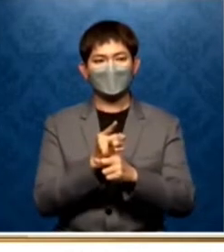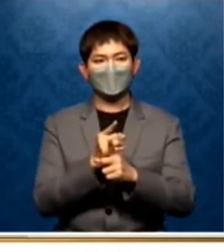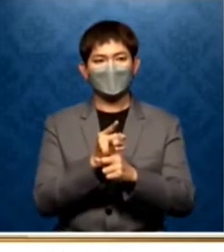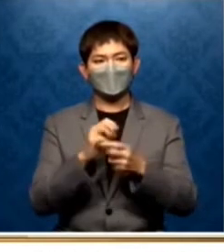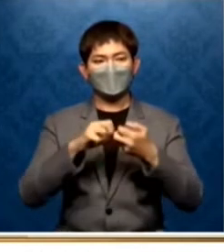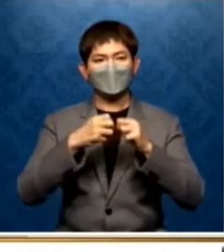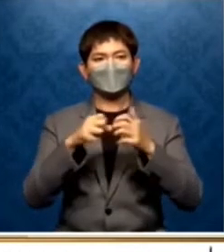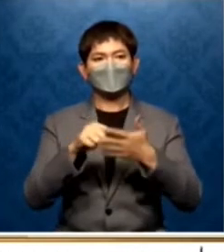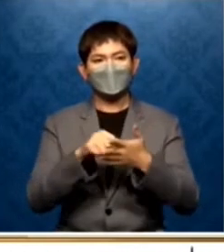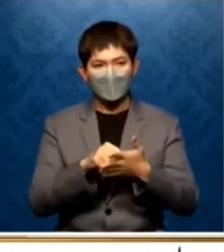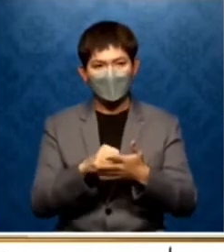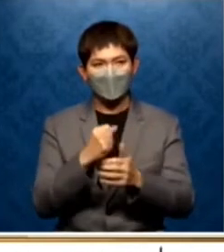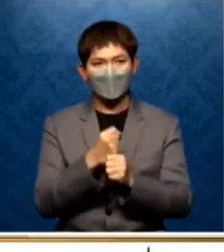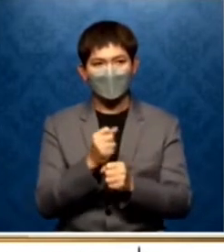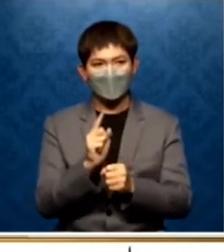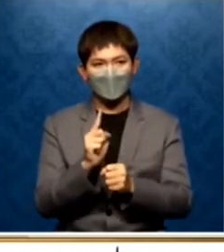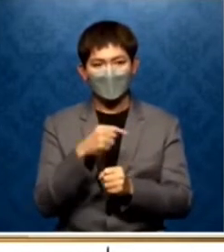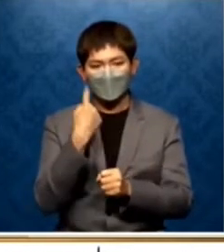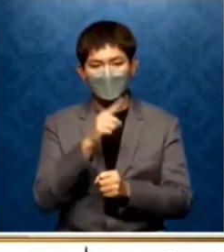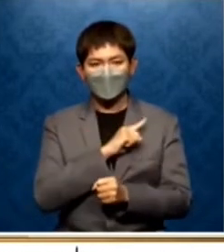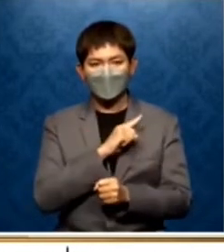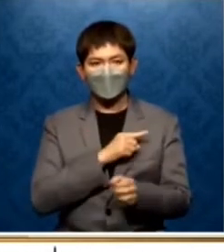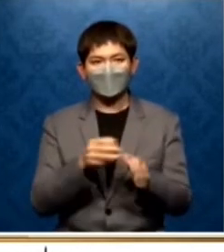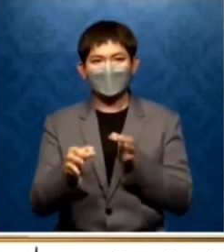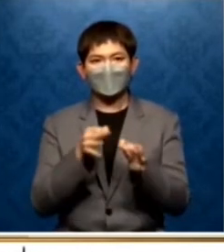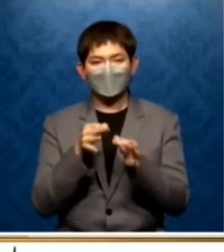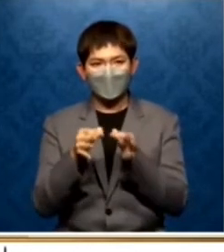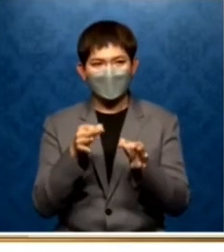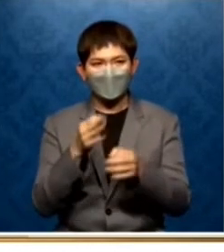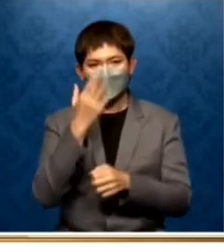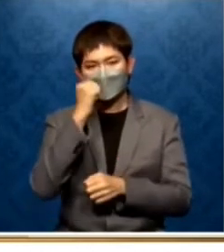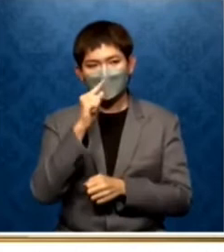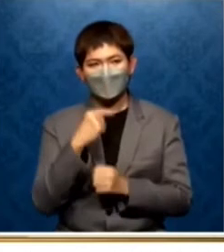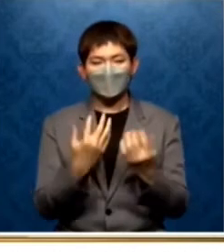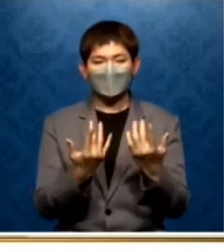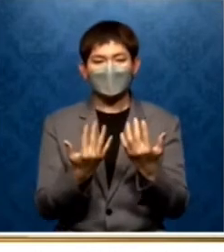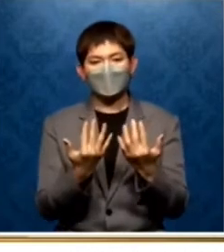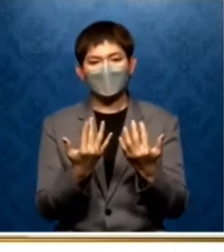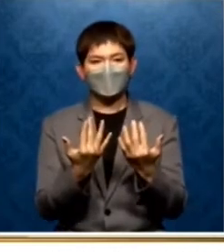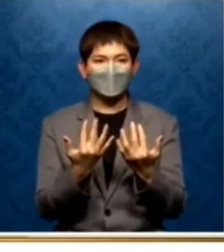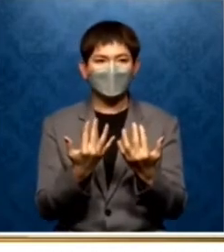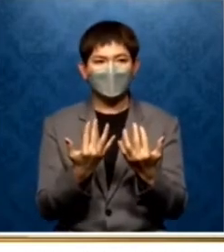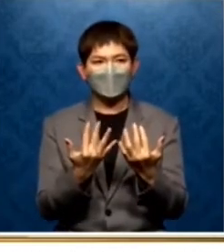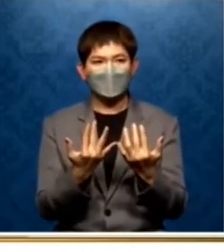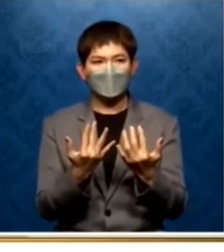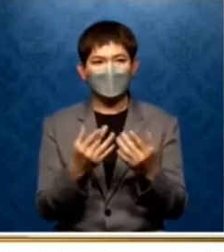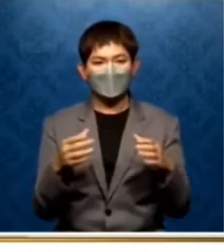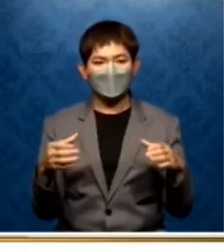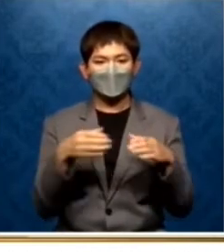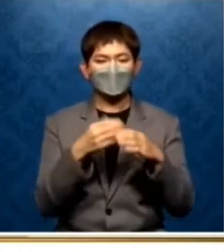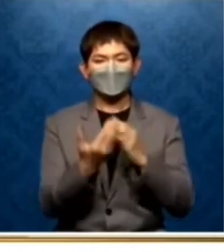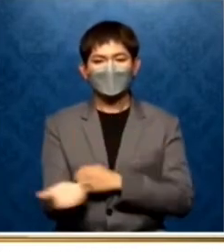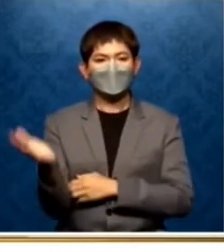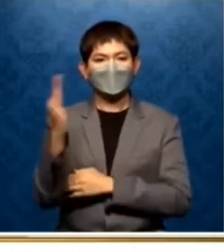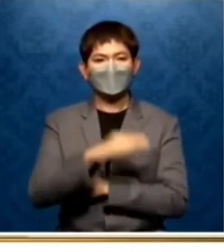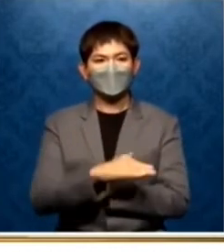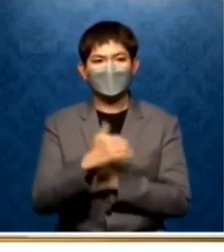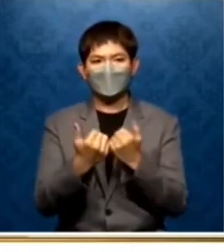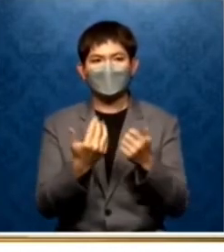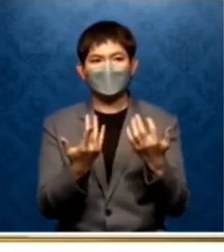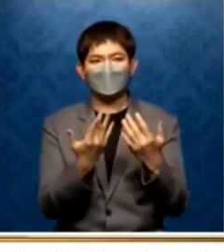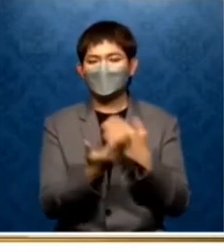แก้ปัญหาของผู้ที่ต้องมาชี้แจงมิฉะนั้นก็จะมารอทั้งคณะทั้งวันวันนี้ก็มาร